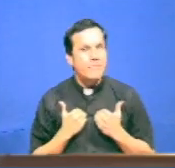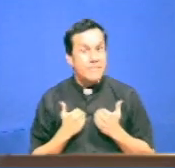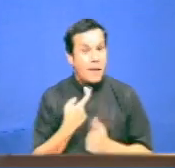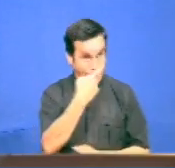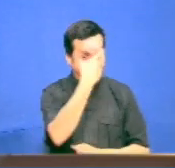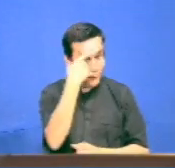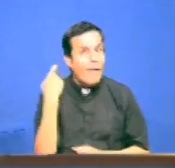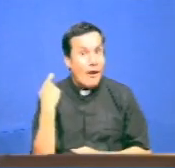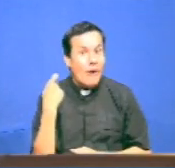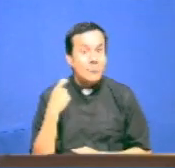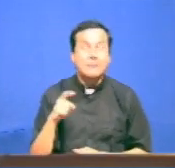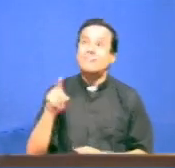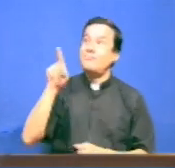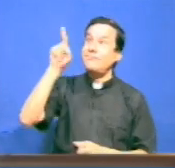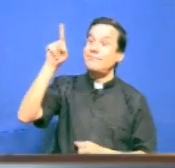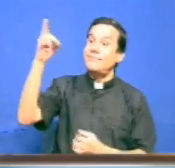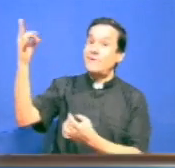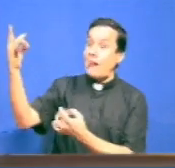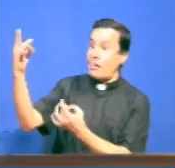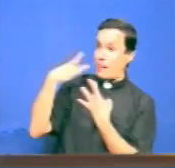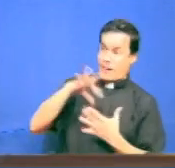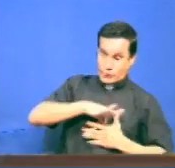maana hutaacha roho yangu kuzimu,